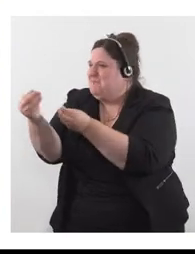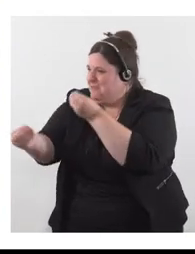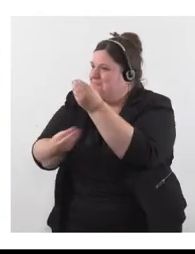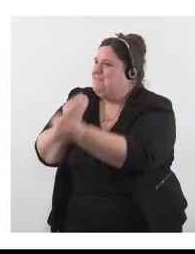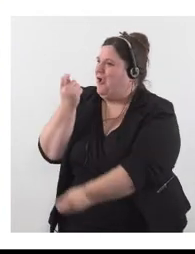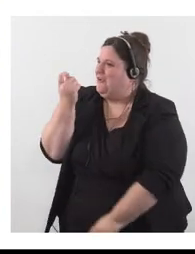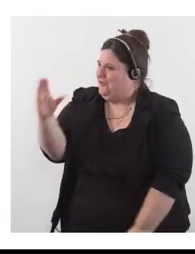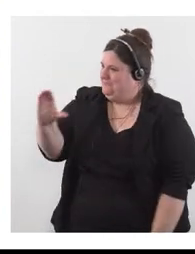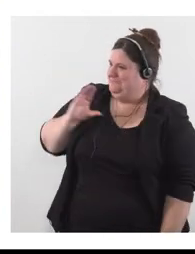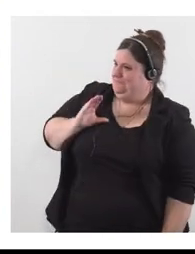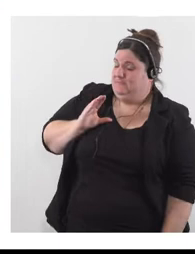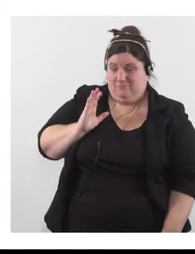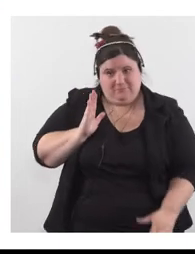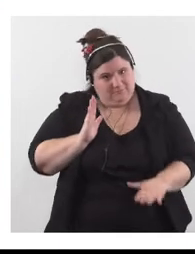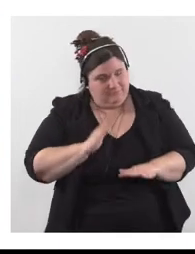espèces. J'étais très naïf.